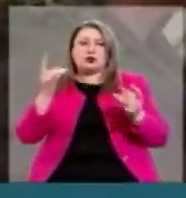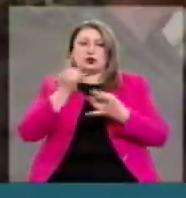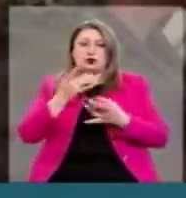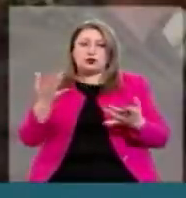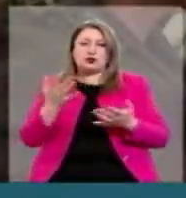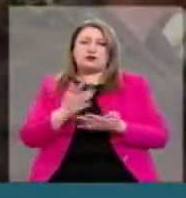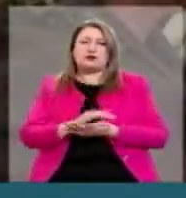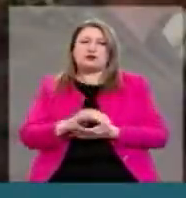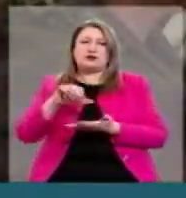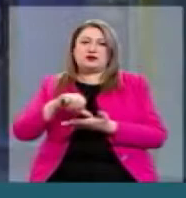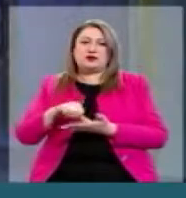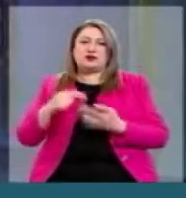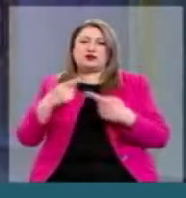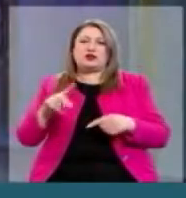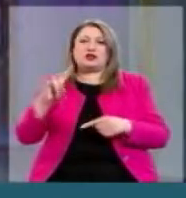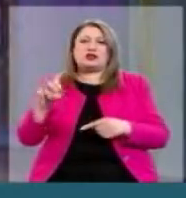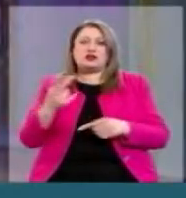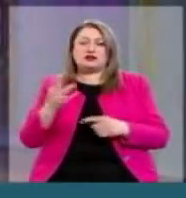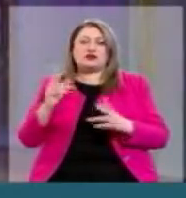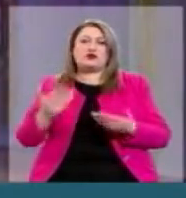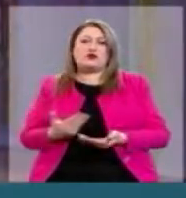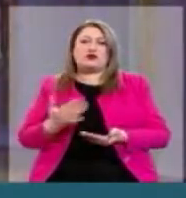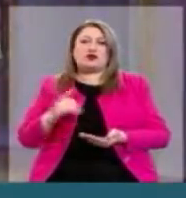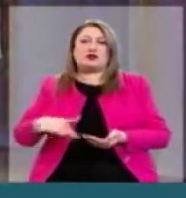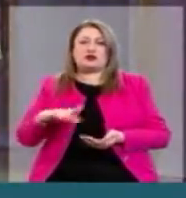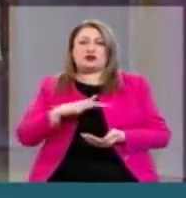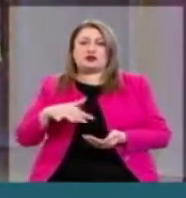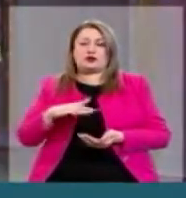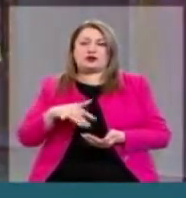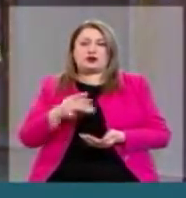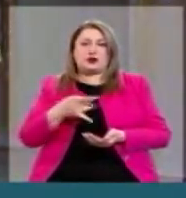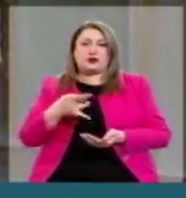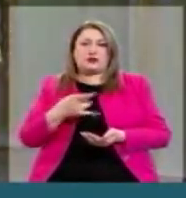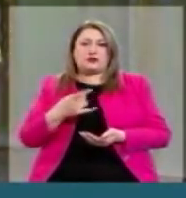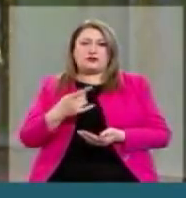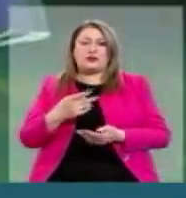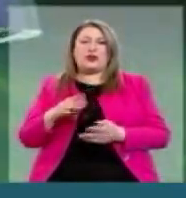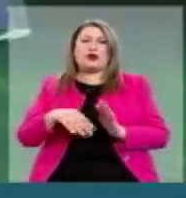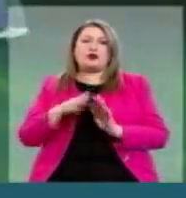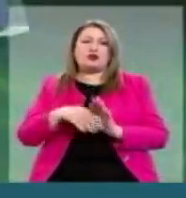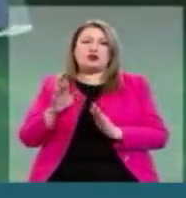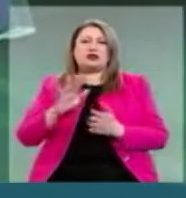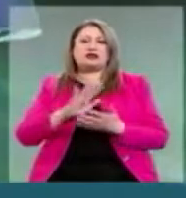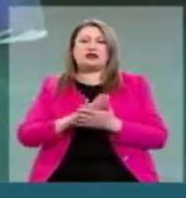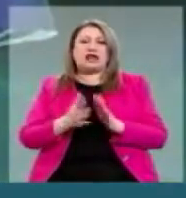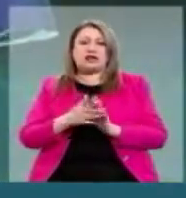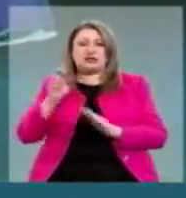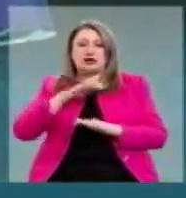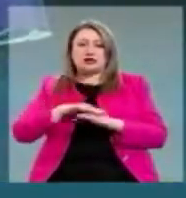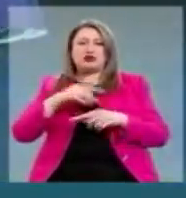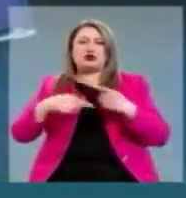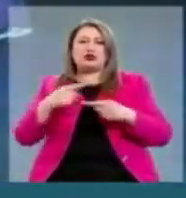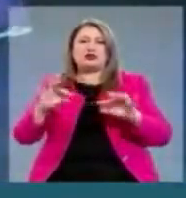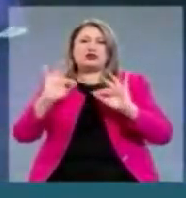ырыс берекесін арттыра түсуге арналды. Сол себепті сахна төрінде орындалған туындылардың дені ұлттық тақырыпты қамтиды. Ән мен жырдан шашу шашылған